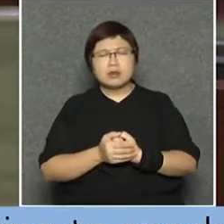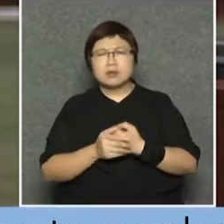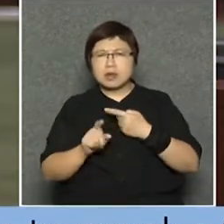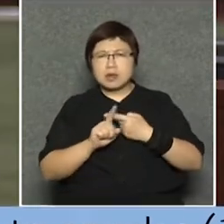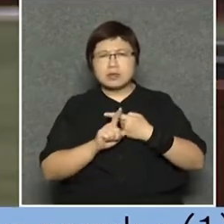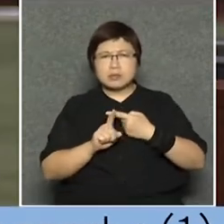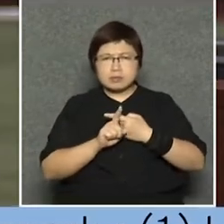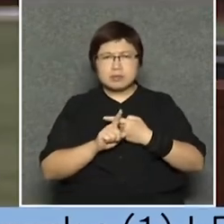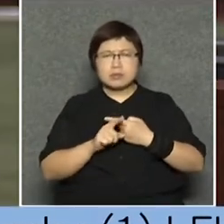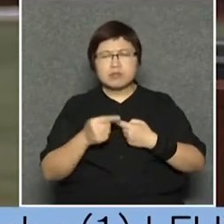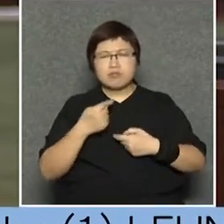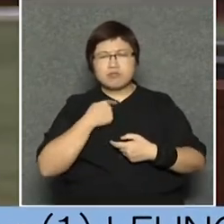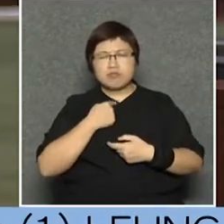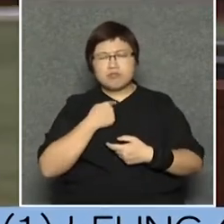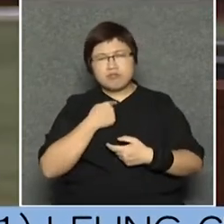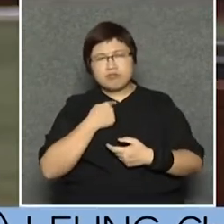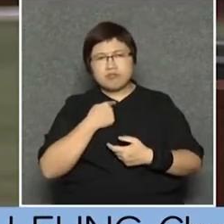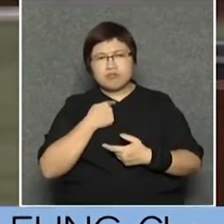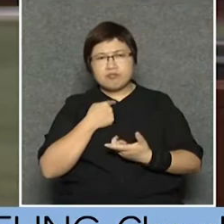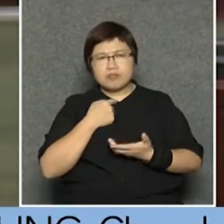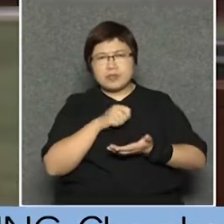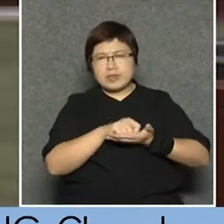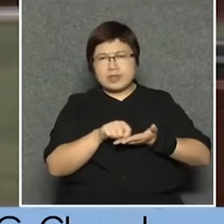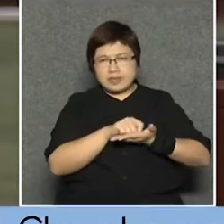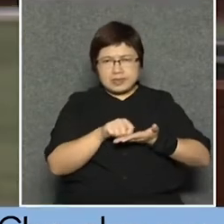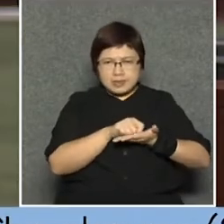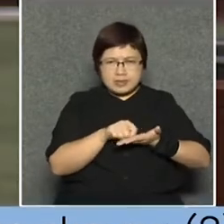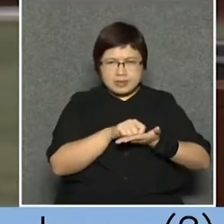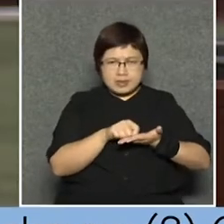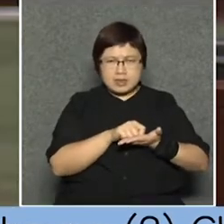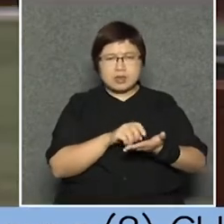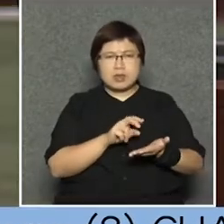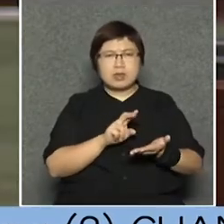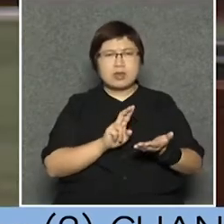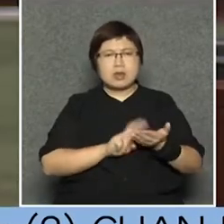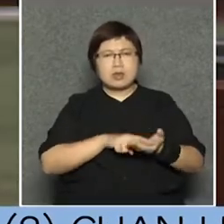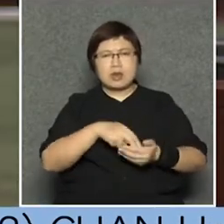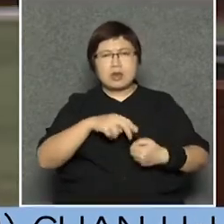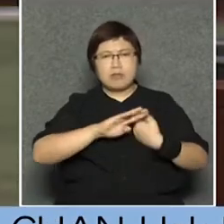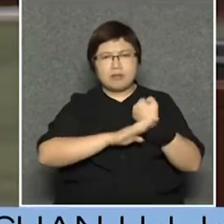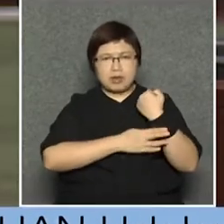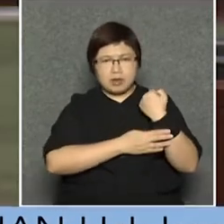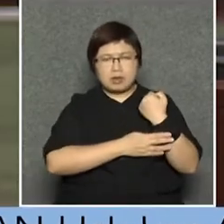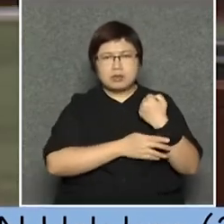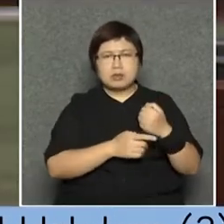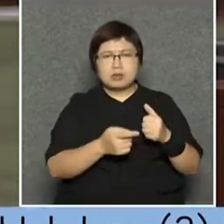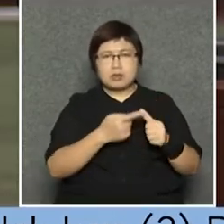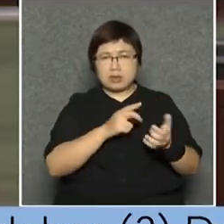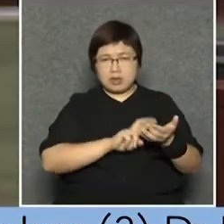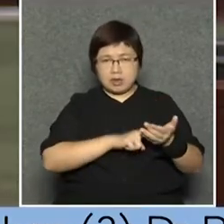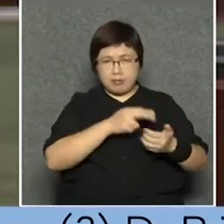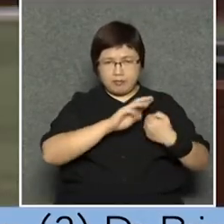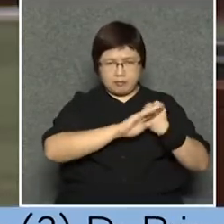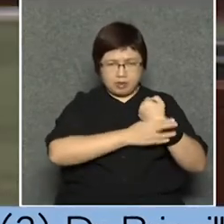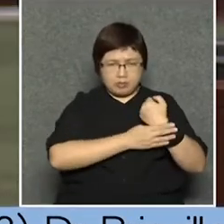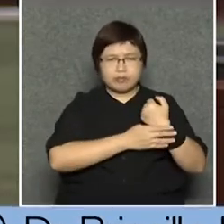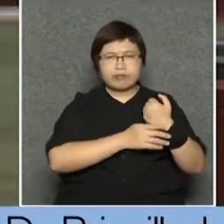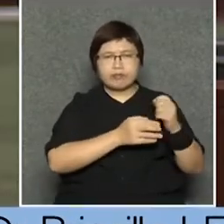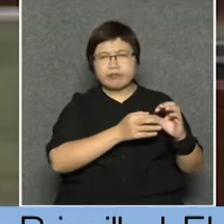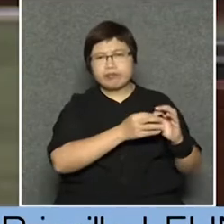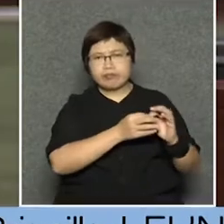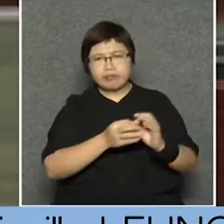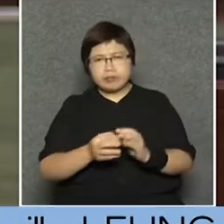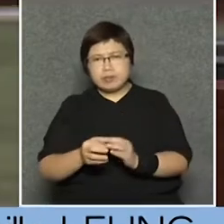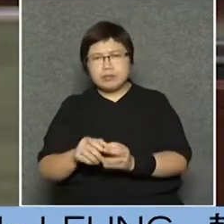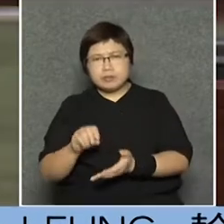候就要明文和立法，以至到由立法在立法基礎上面呢是制定